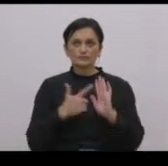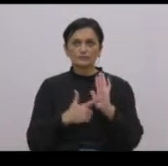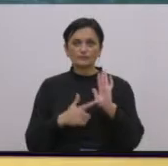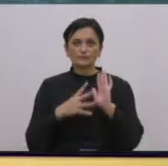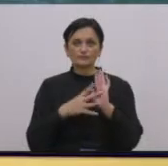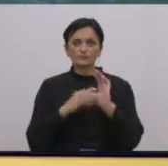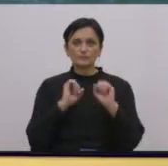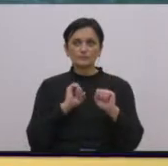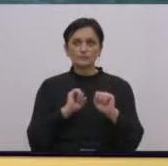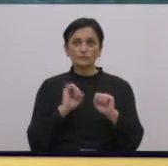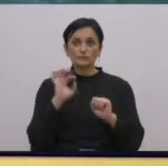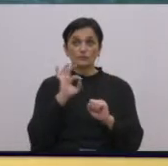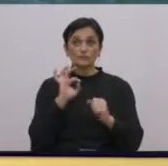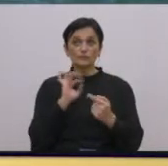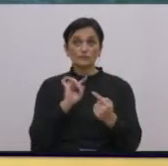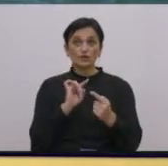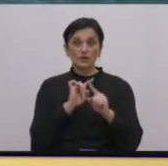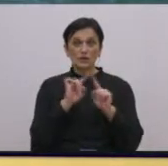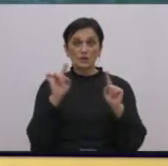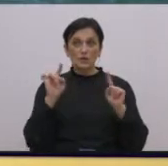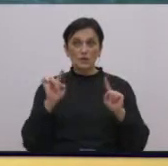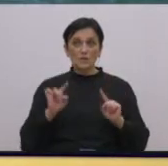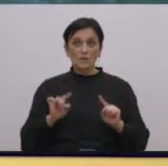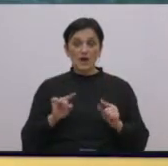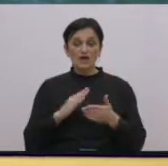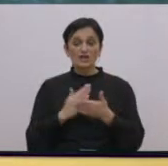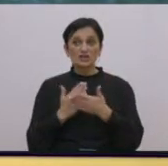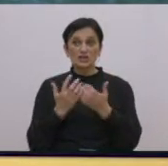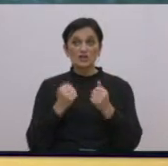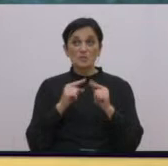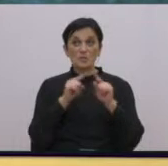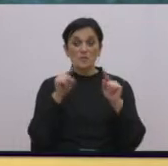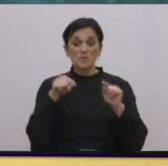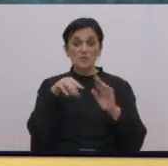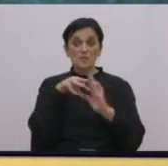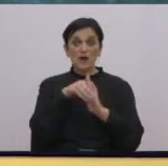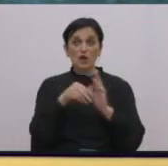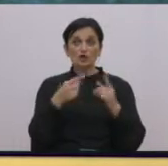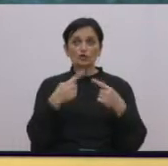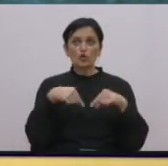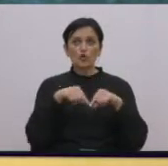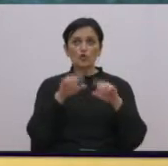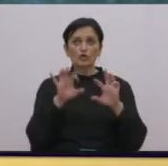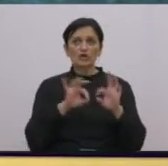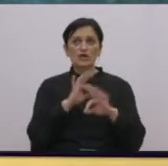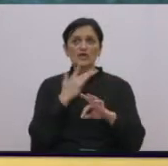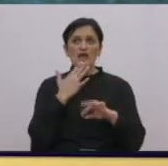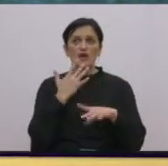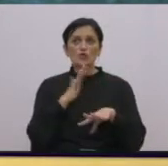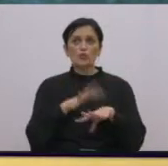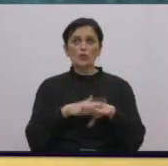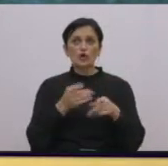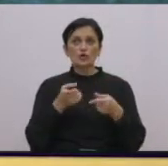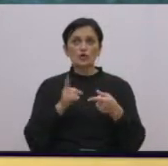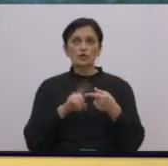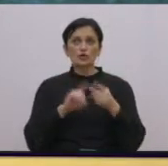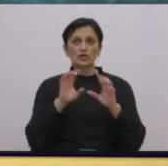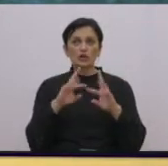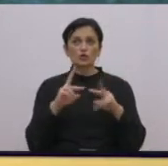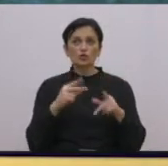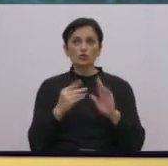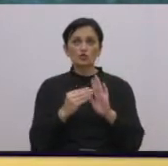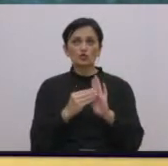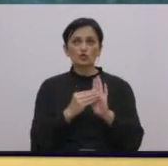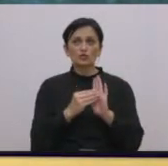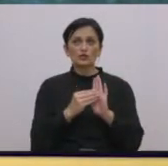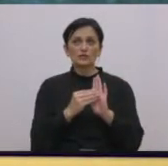Samozat, schrameti mohle, nu lici na andegi, paketi se snațele mirebuli, am paket și emovali, organul i canonis proiecti, eronul i banki și sahep, organul ca și sfleb și tani sau